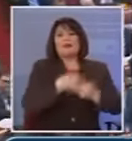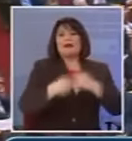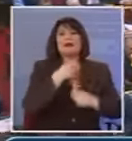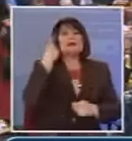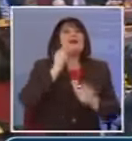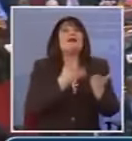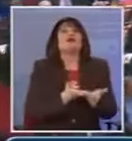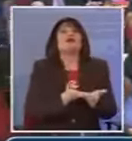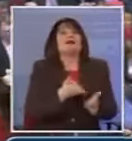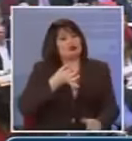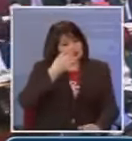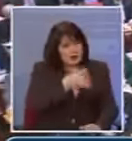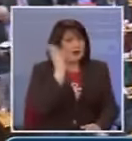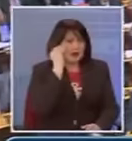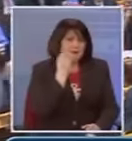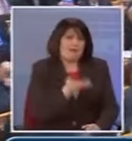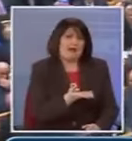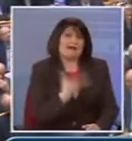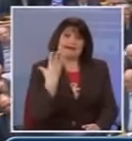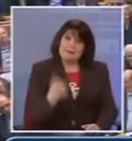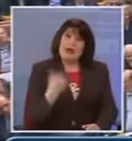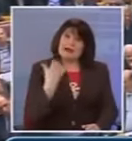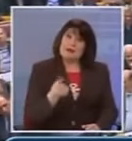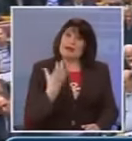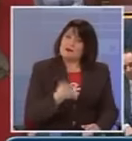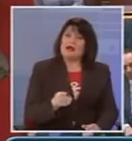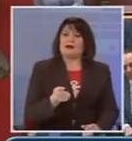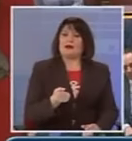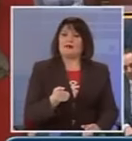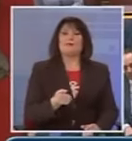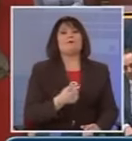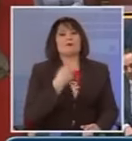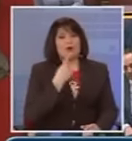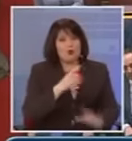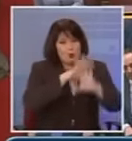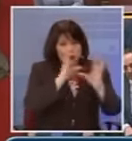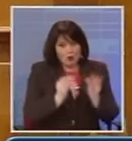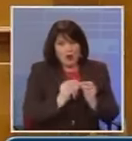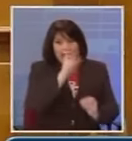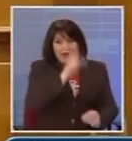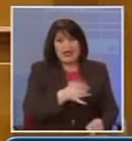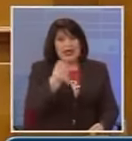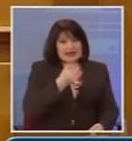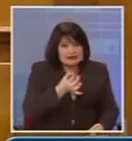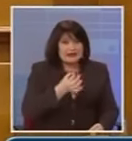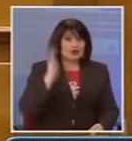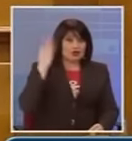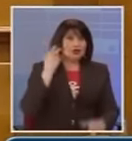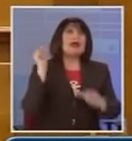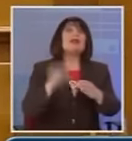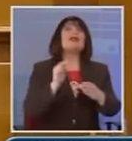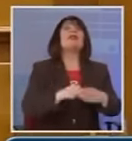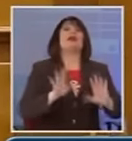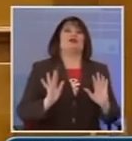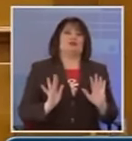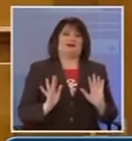ξέρετε. Σας το λέω λοιπόν να το μάθετε. Υπάρχει ήδη. Κι όμως όπως όλα τα άλλα, εσείς και αυτό τότε το